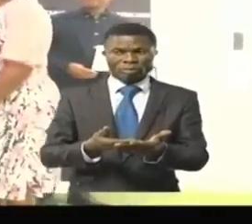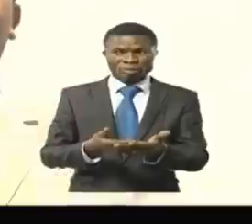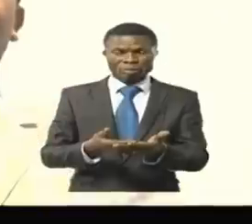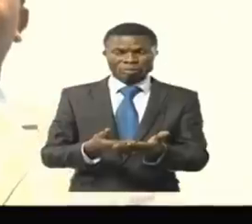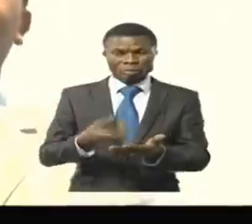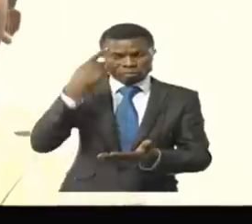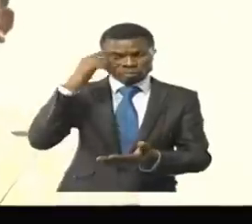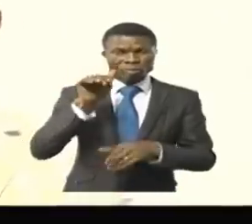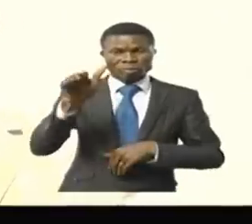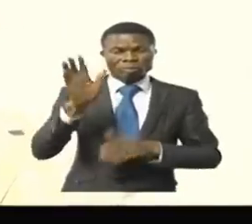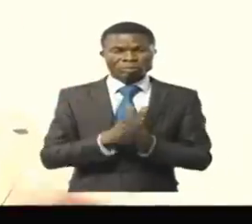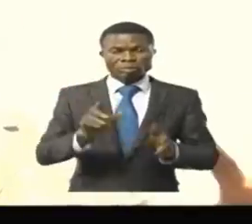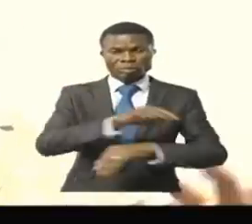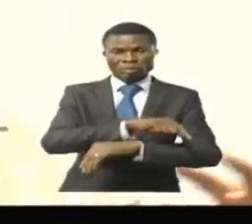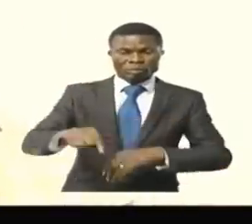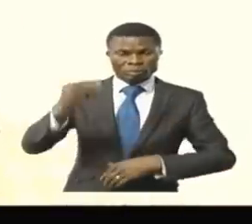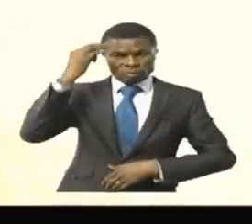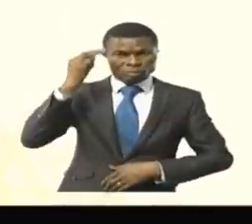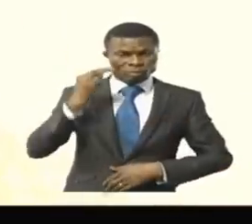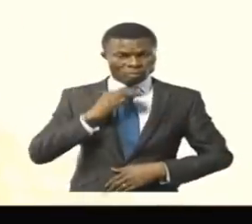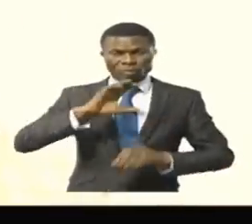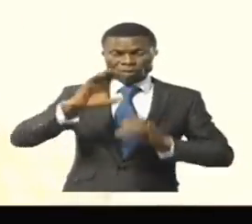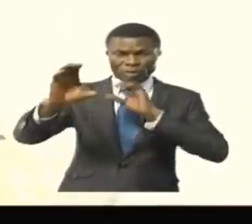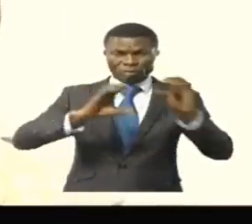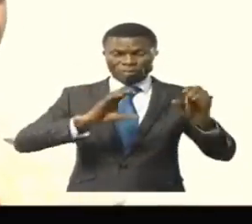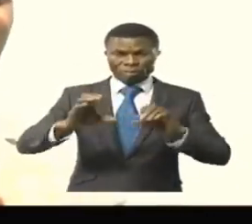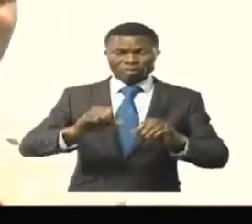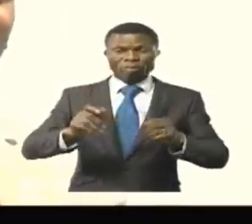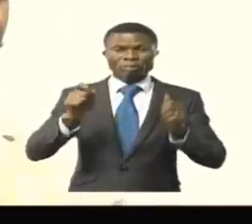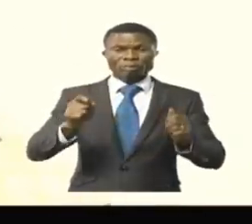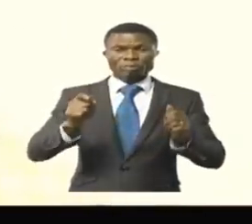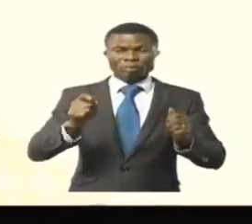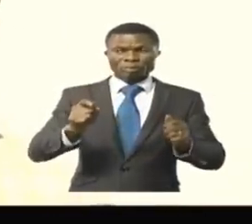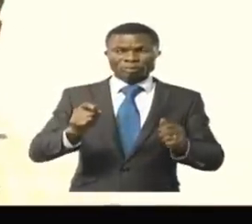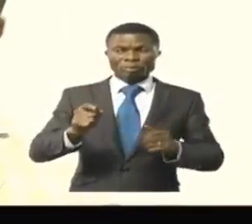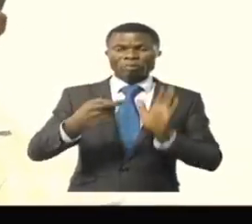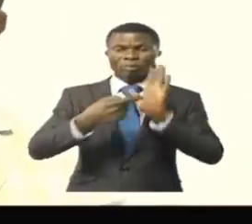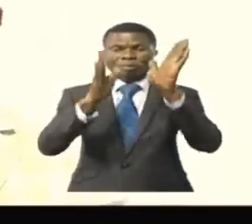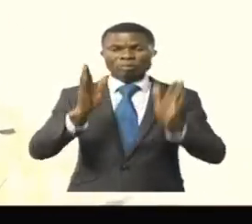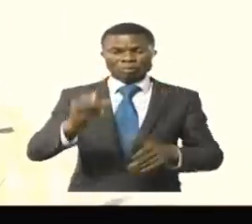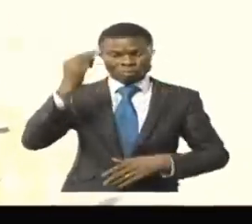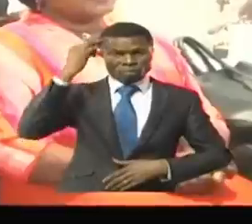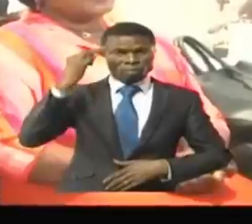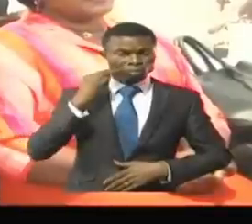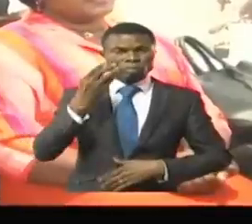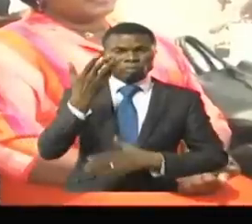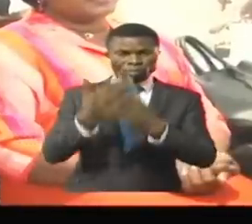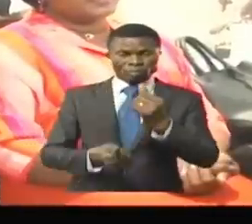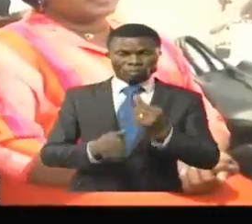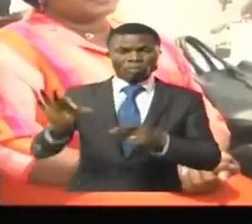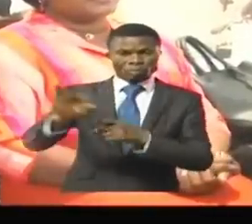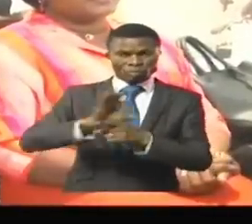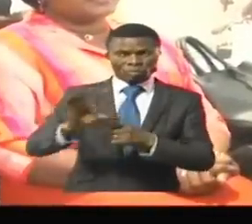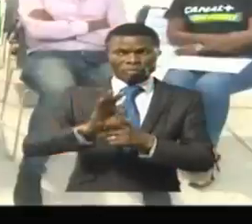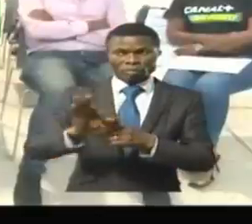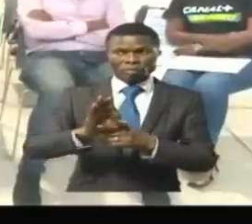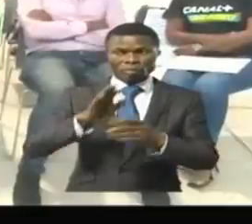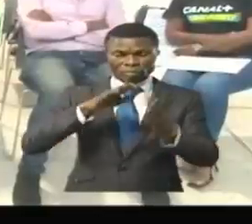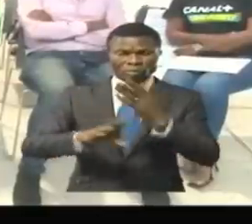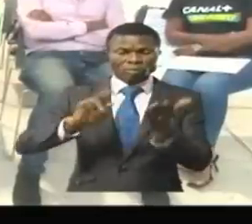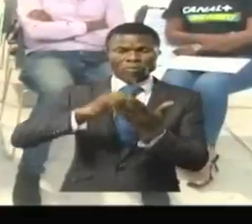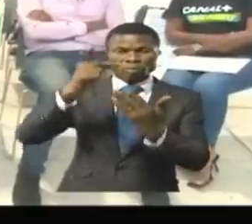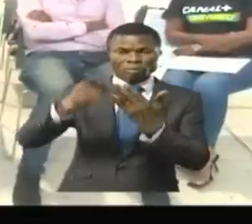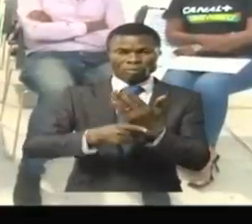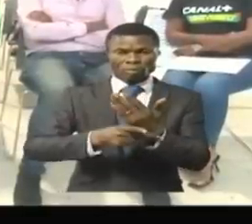Pour le directeur de cabinet du ministre de la Communication et Médias, représentant le ministre Patrick Muyaya, cette formation entre dans le cadre